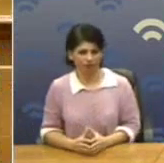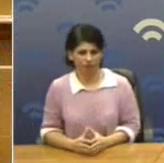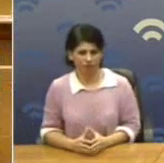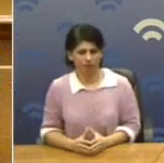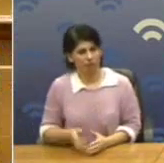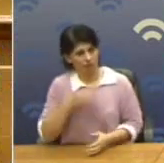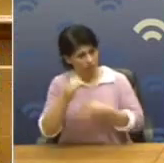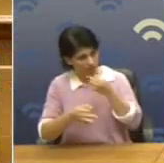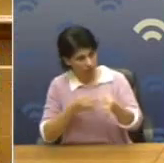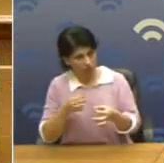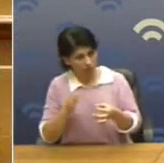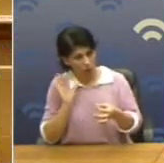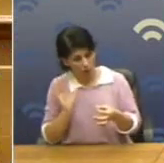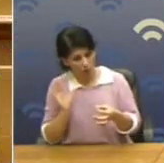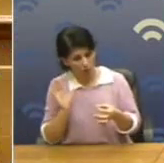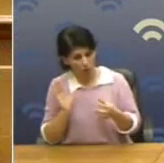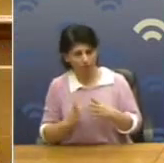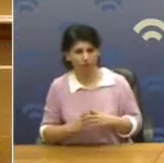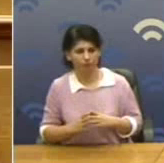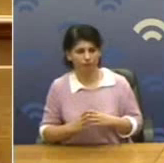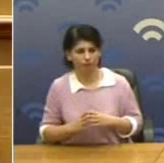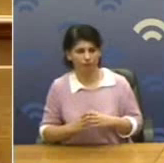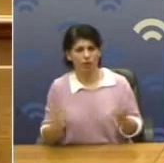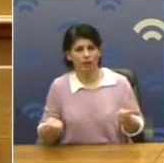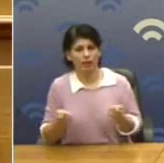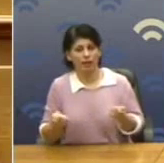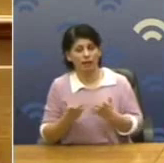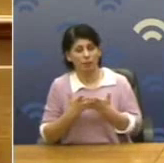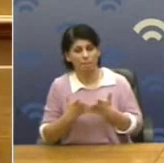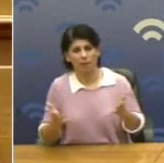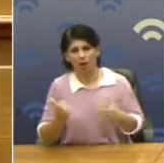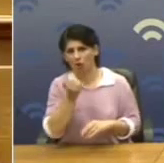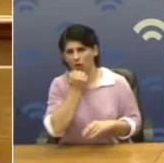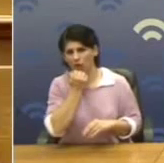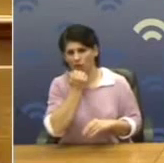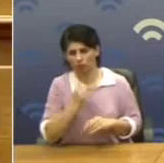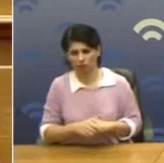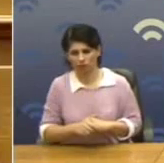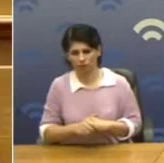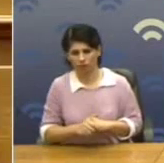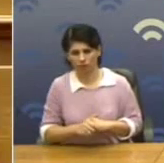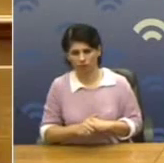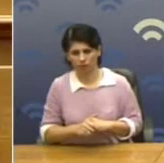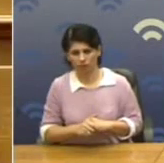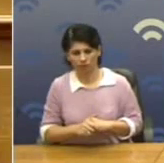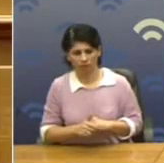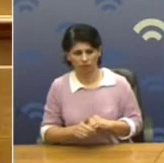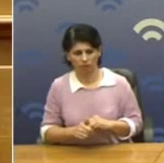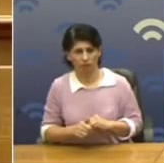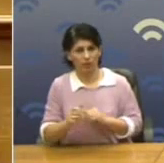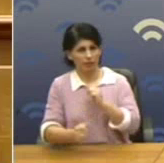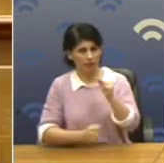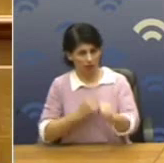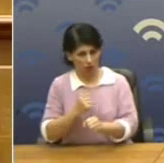Αναφερθήκατε όμως, και κάνατε μεγάλο λάθος, στα χρόνια του